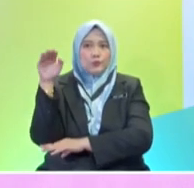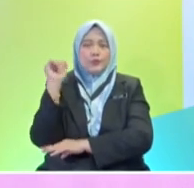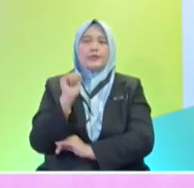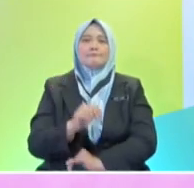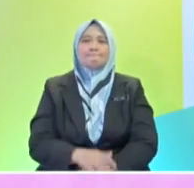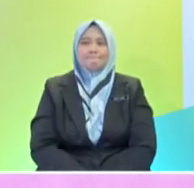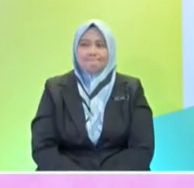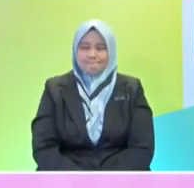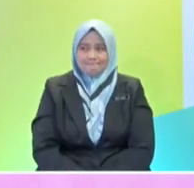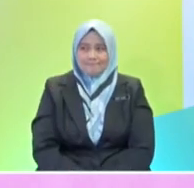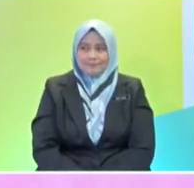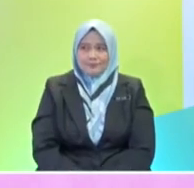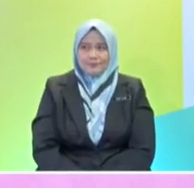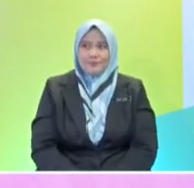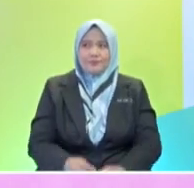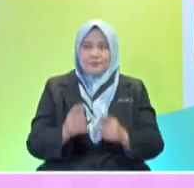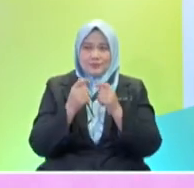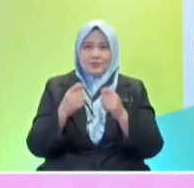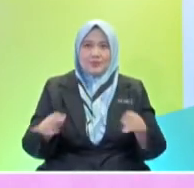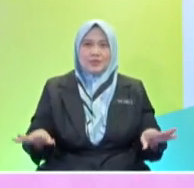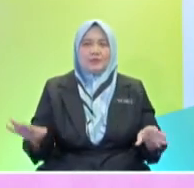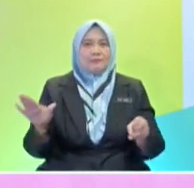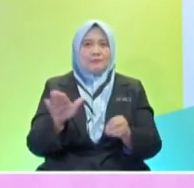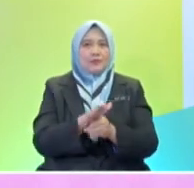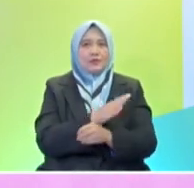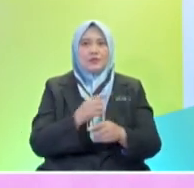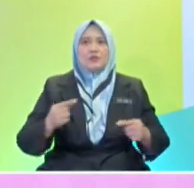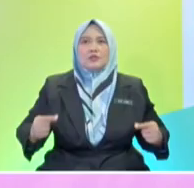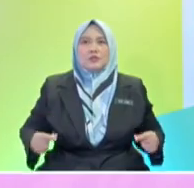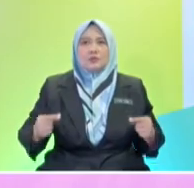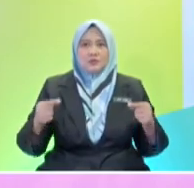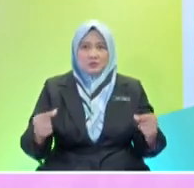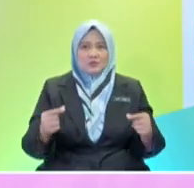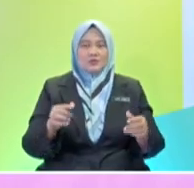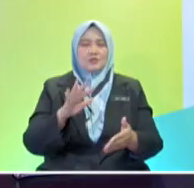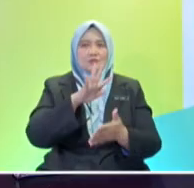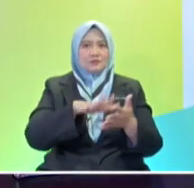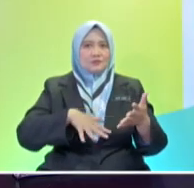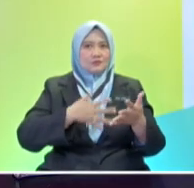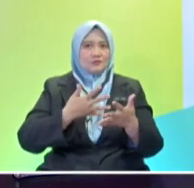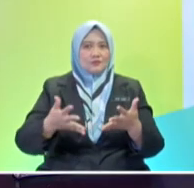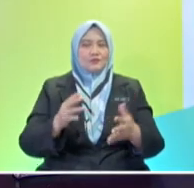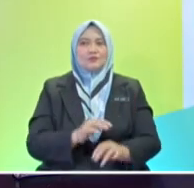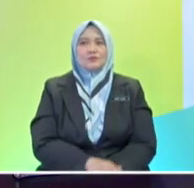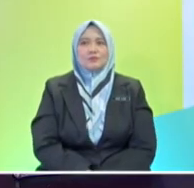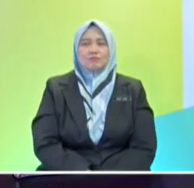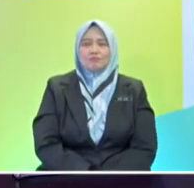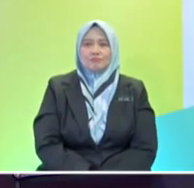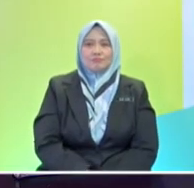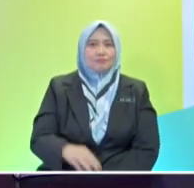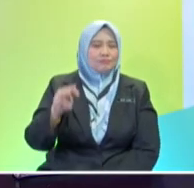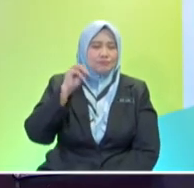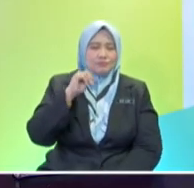ular. Wah, dah penuhlah cikgu ganjaran saya. Okey, nampaknya Mira dah dapat memahami tentang topik yang ini,